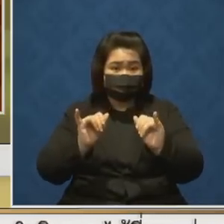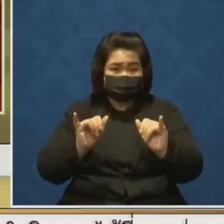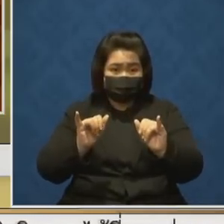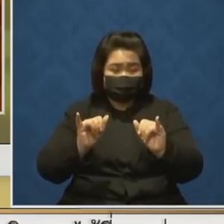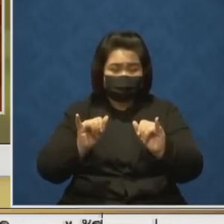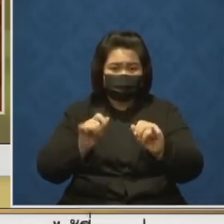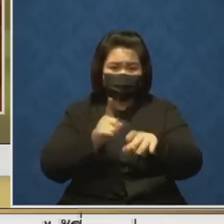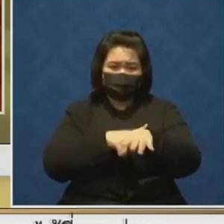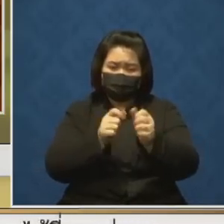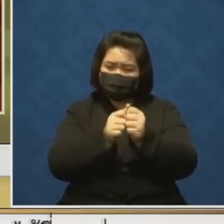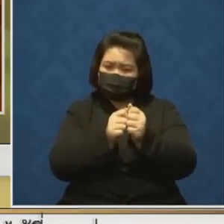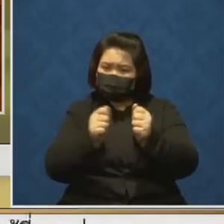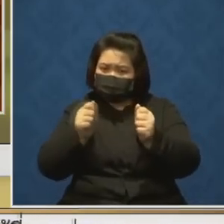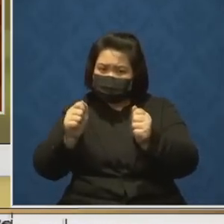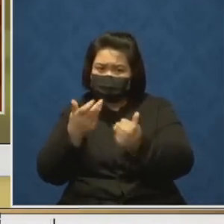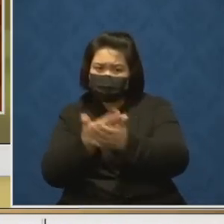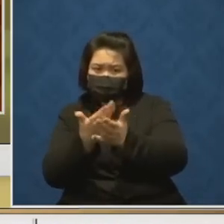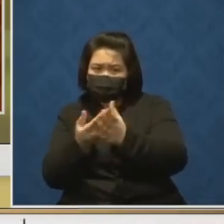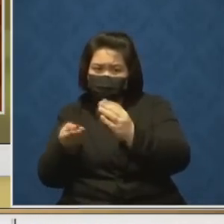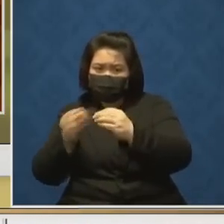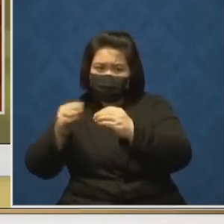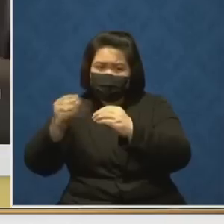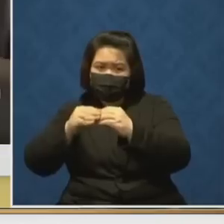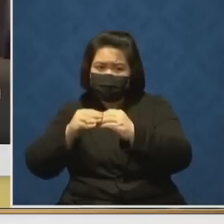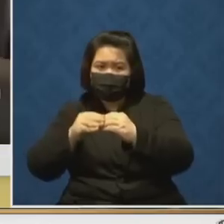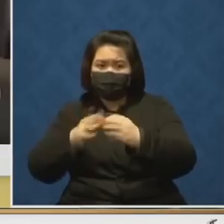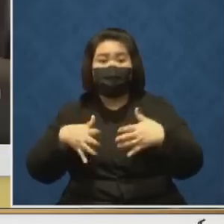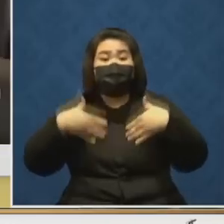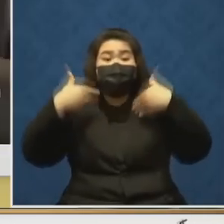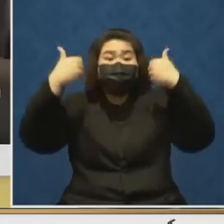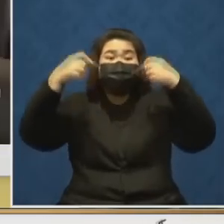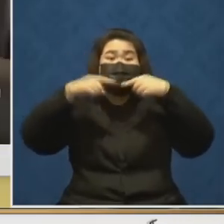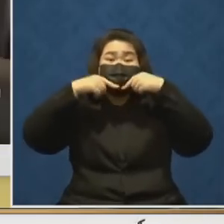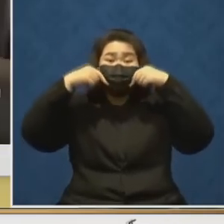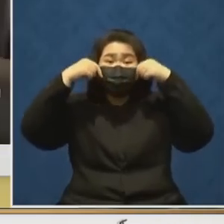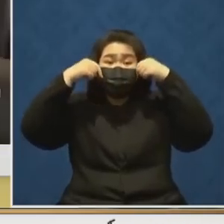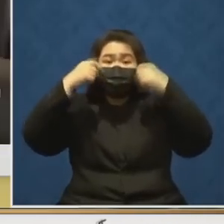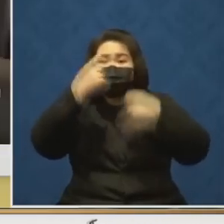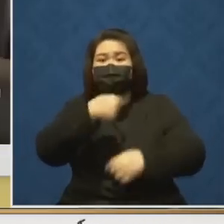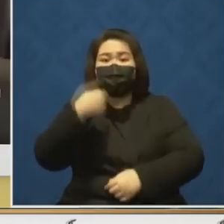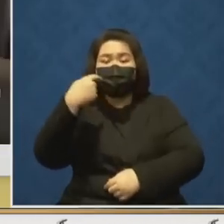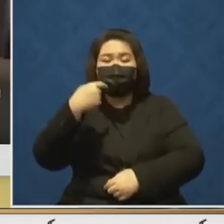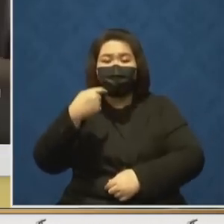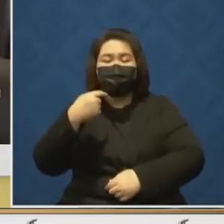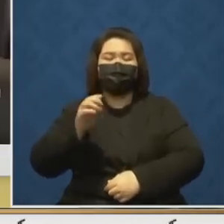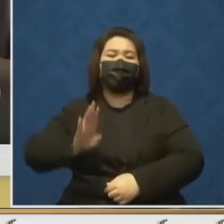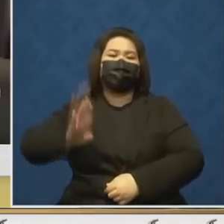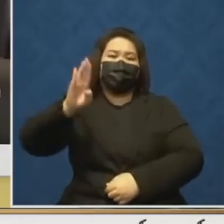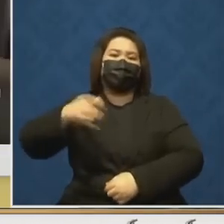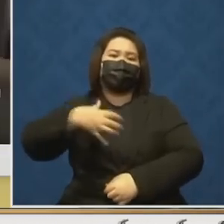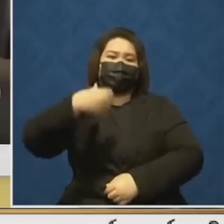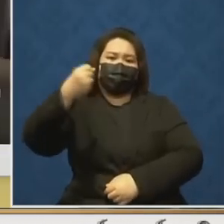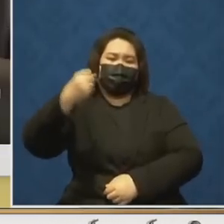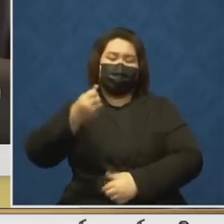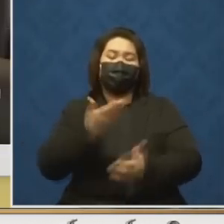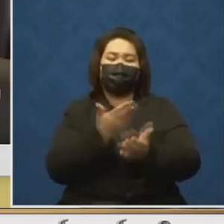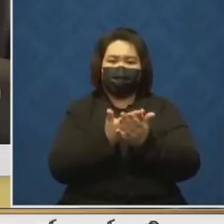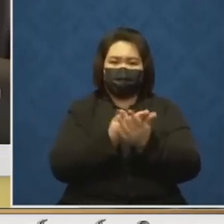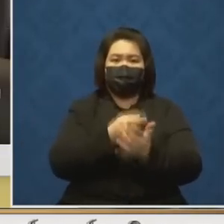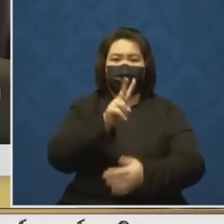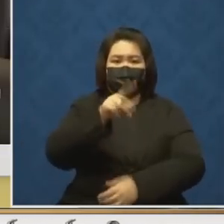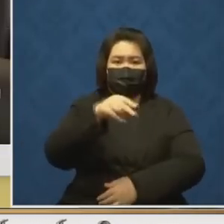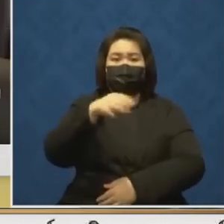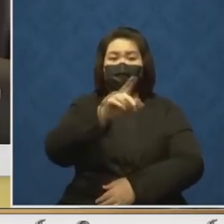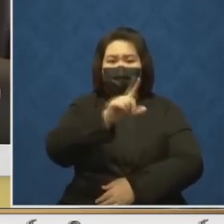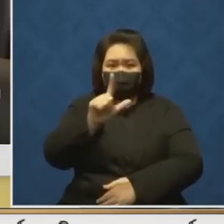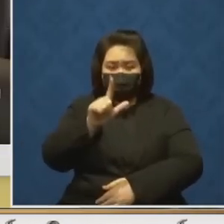กัไปเร ๆนี้ใครยิมค่ะผู้รบหมาวคายิ้มเพระว่าจากงบ 2,000 ประมาอยู่